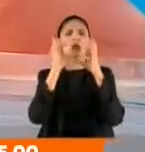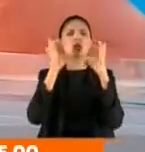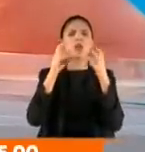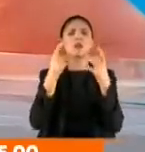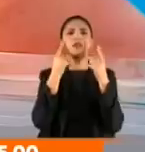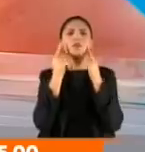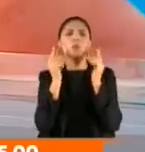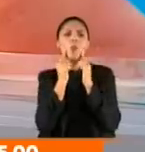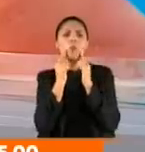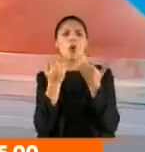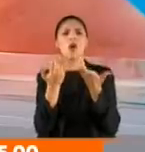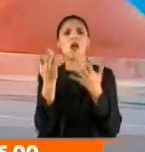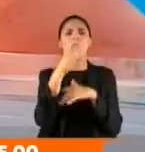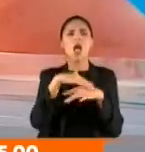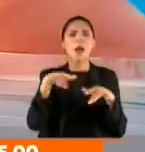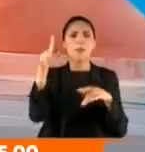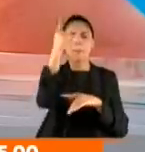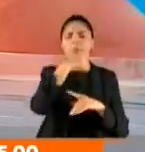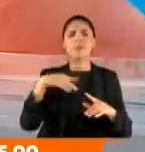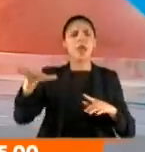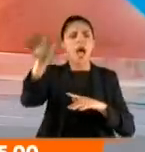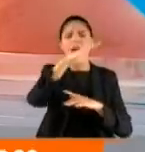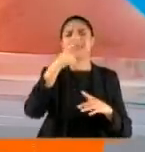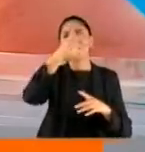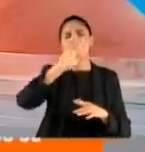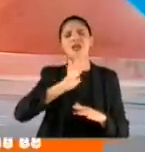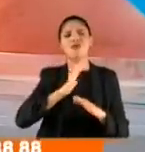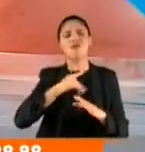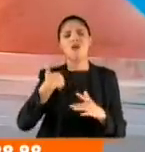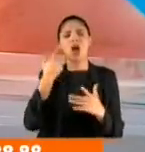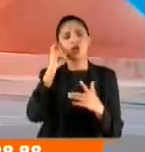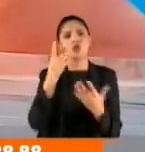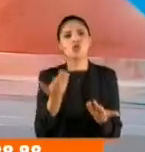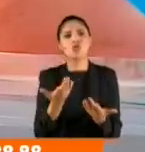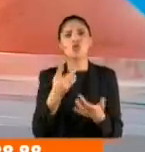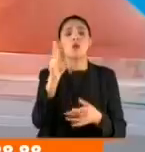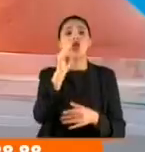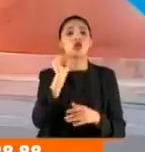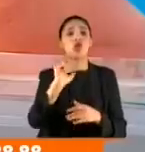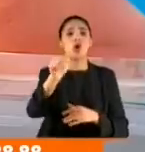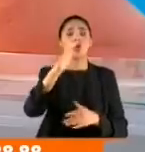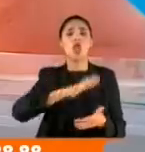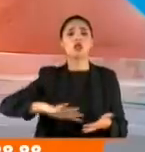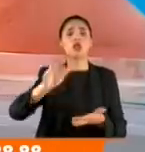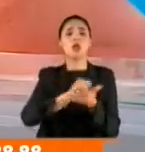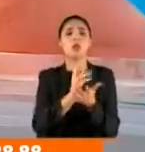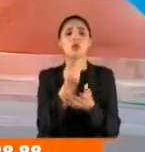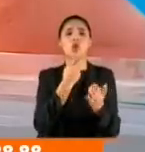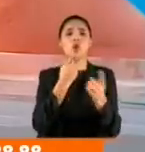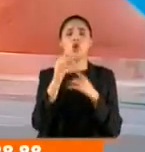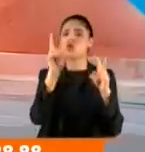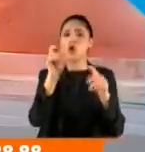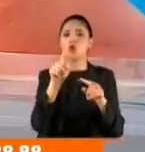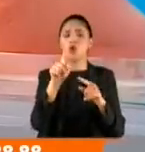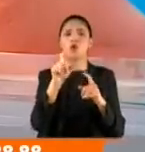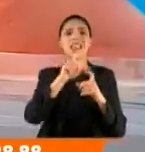yanağa sahip olayım derken herkes birbirine benzemeye başladı. Katılır mısınız bu görüşme bilmiyorum ama son günlerde sosyal medyada en çok konuşulan